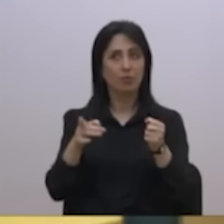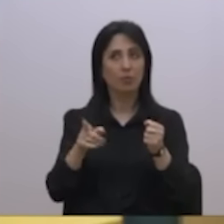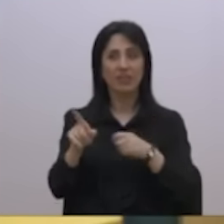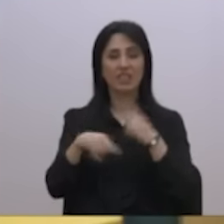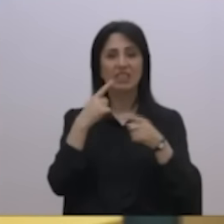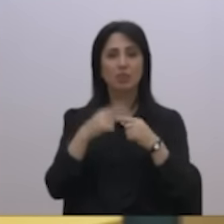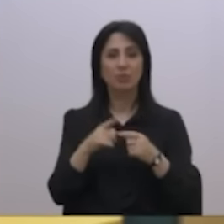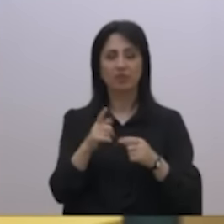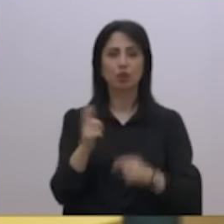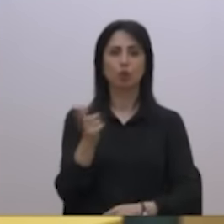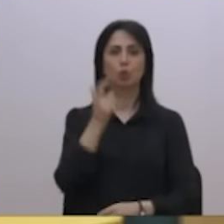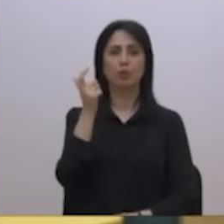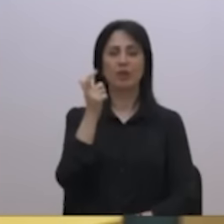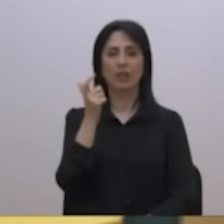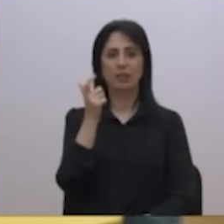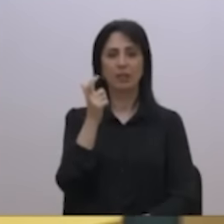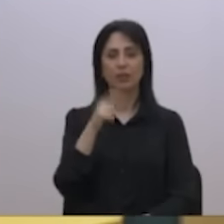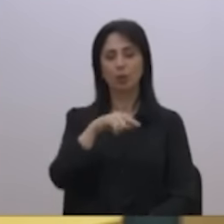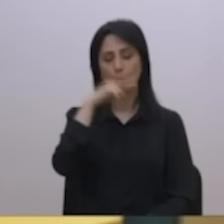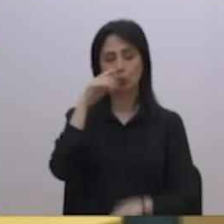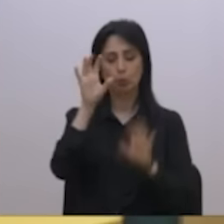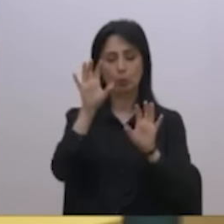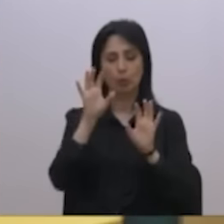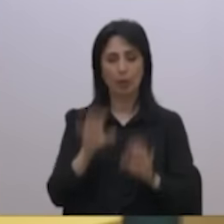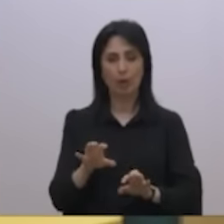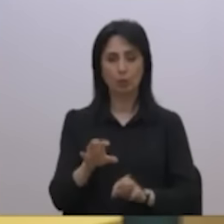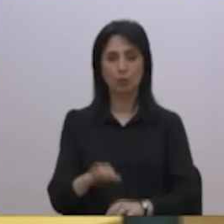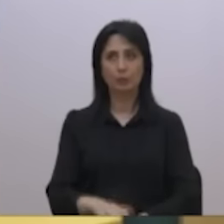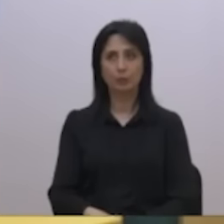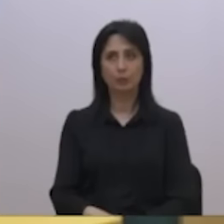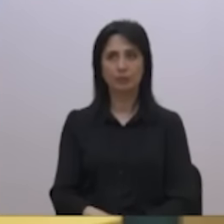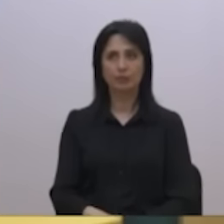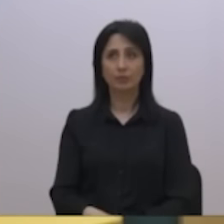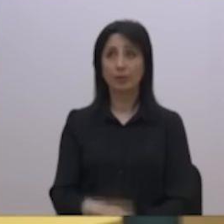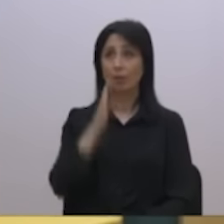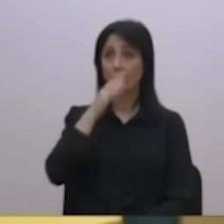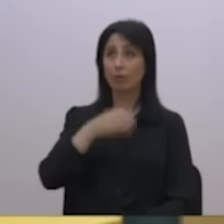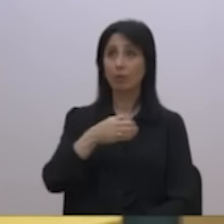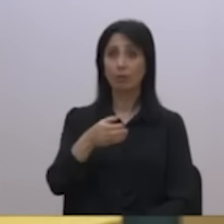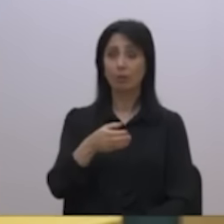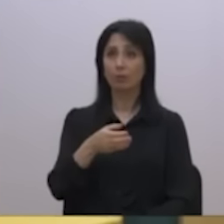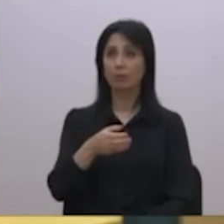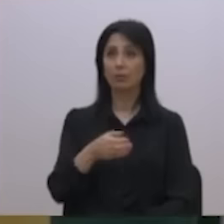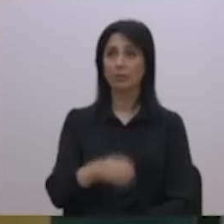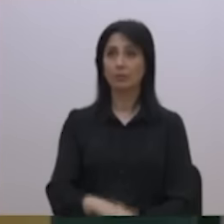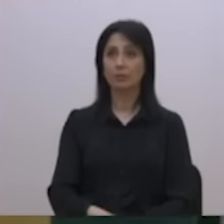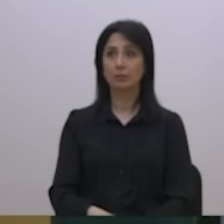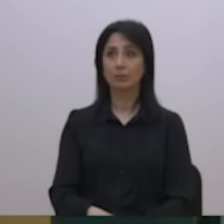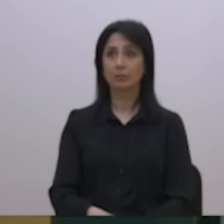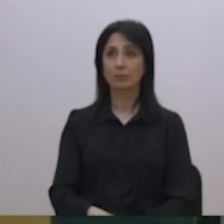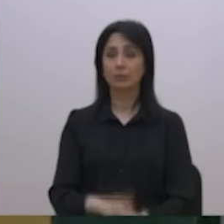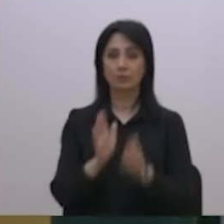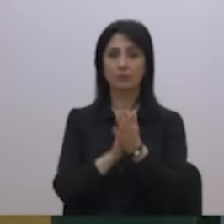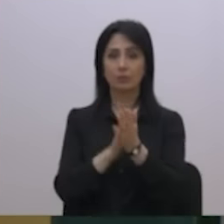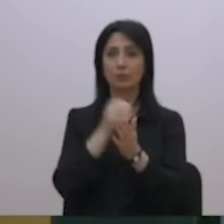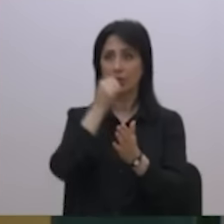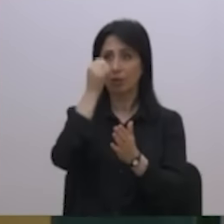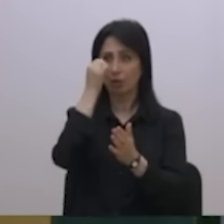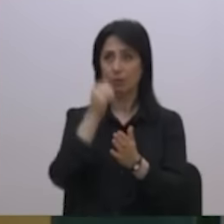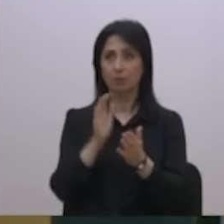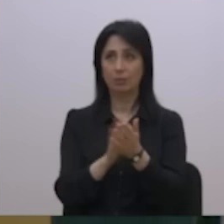საუბრობენ სუვერენიტეტზე, რუსული კანონი. ოჩა, მადლობა. ოჩა,